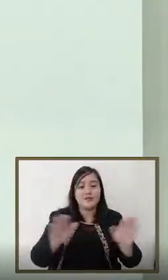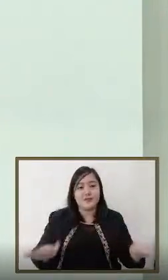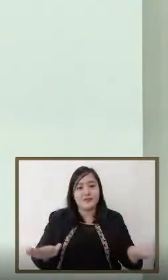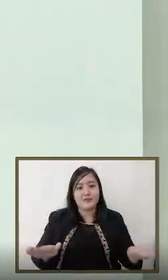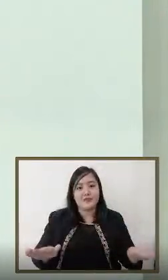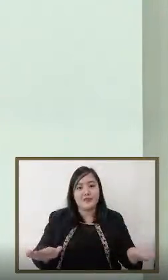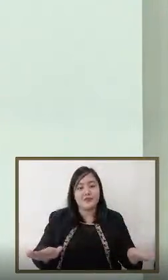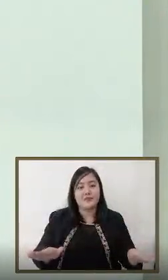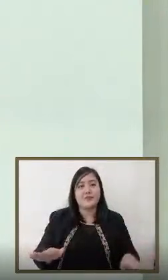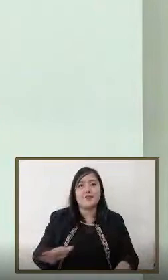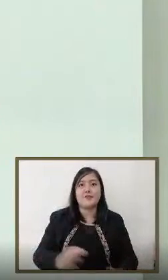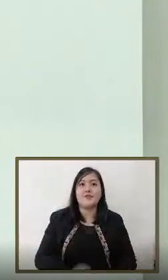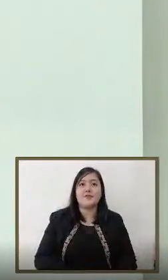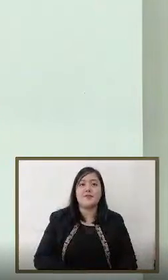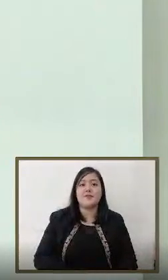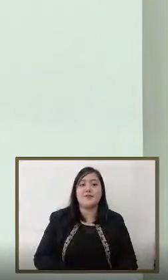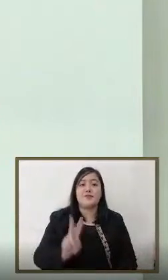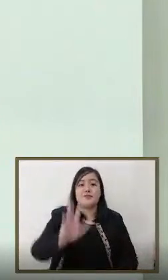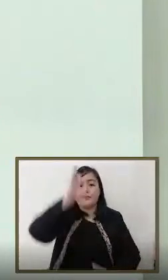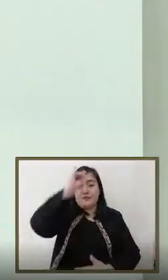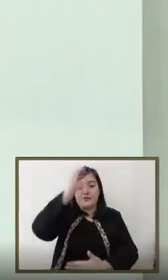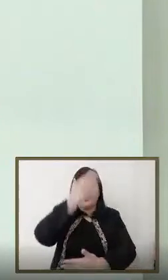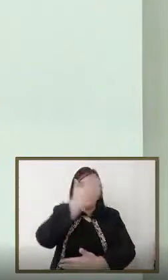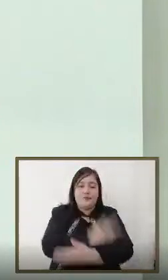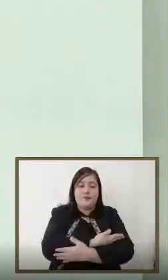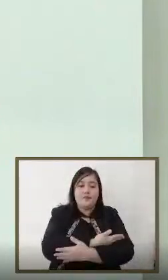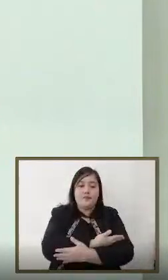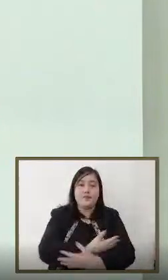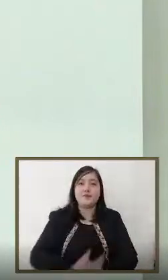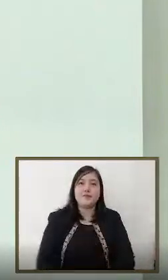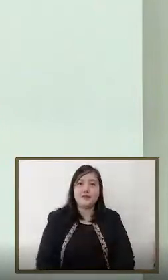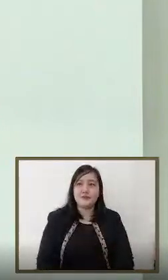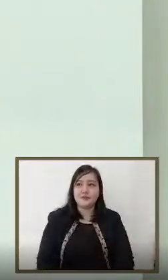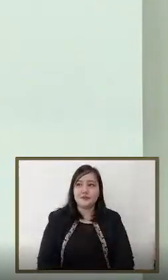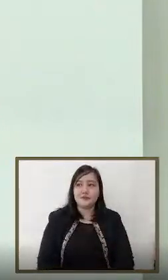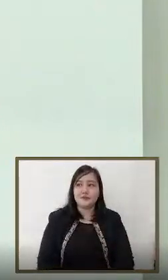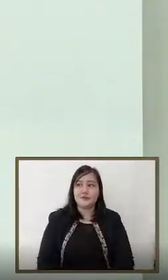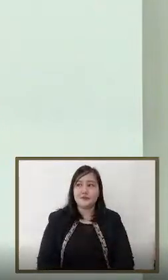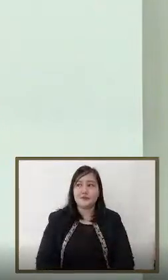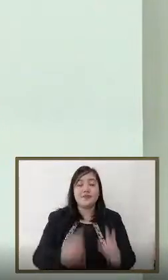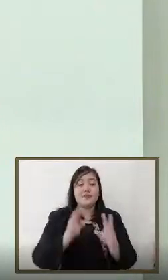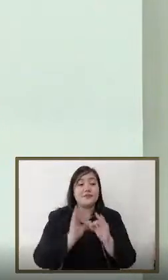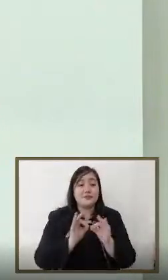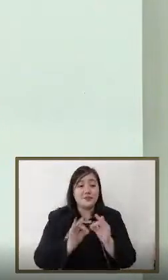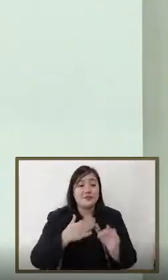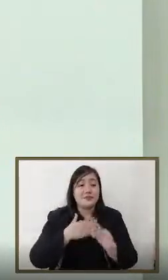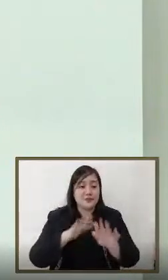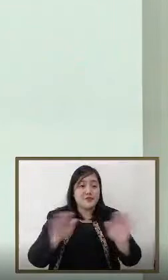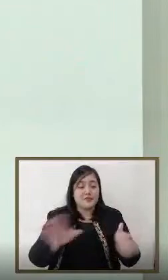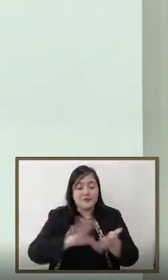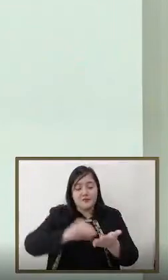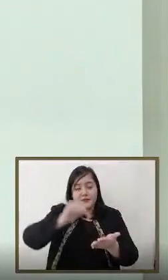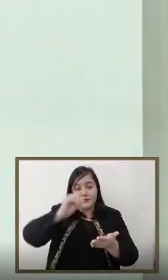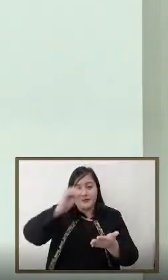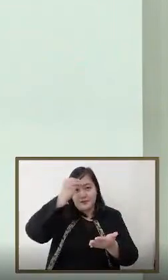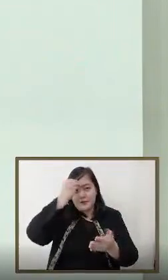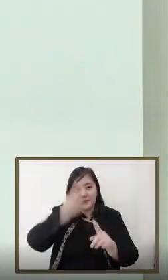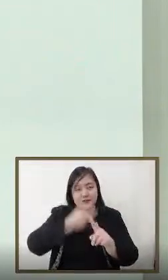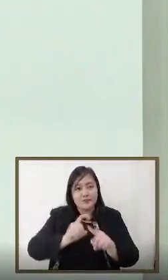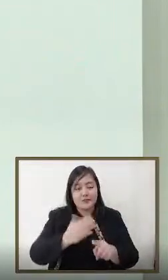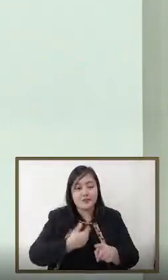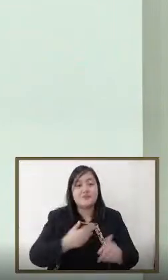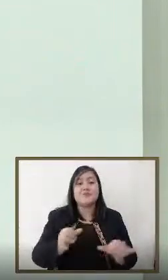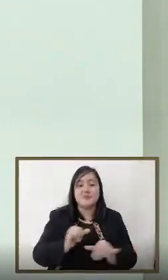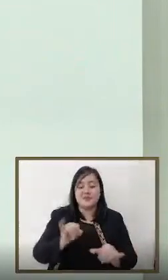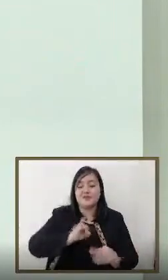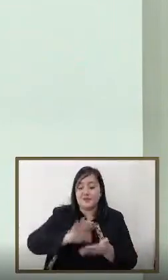at si Ice, ang dami. Kung meron man po silang natututunan sa amin, ako rin po ay maraming natututunan sa kanila. Kaya salamat po kasi malaking blessing